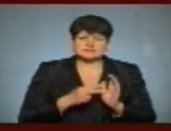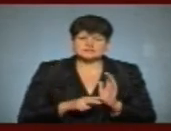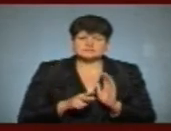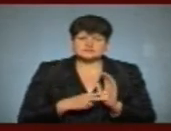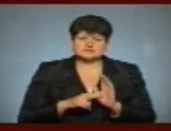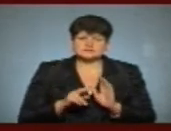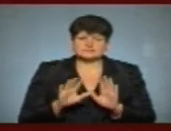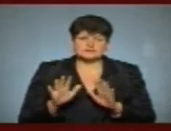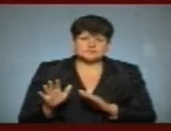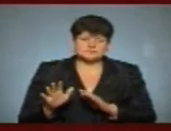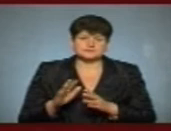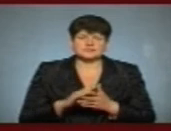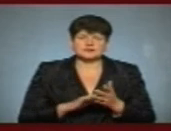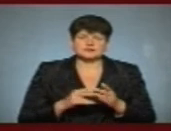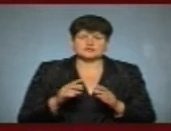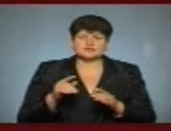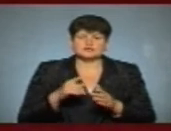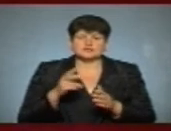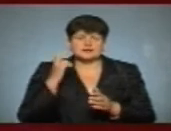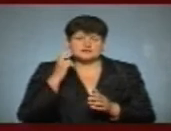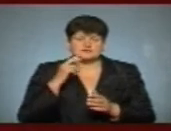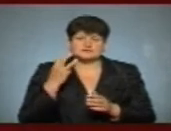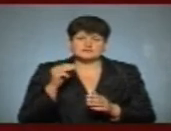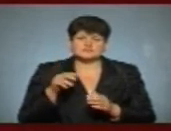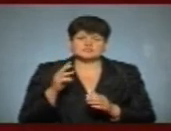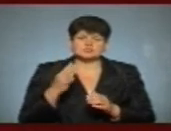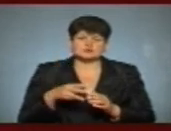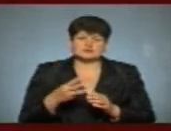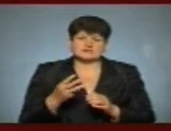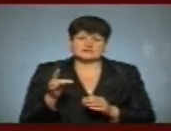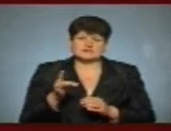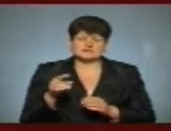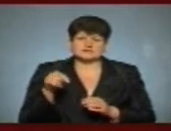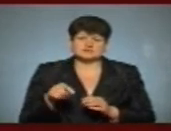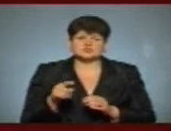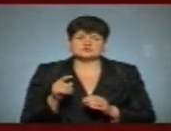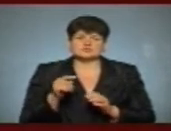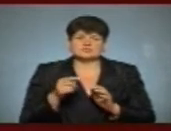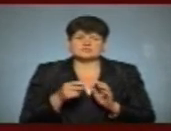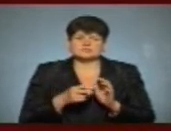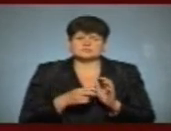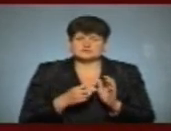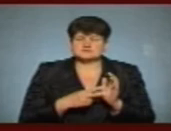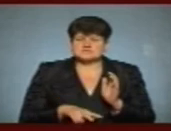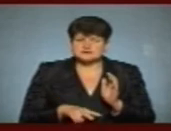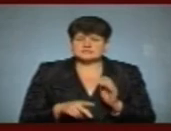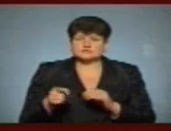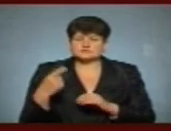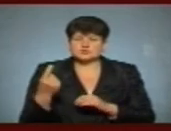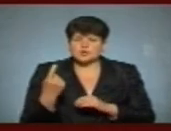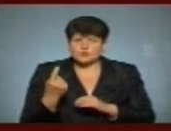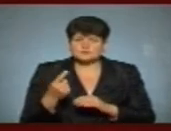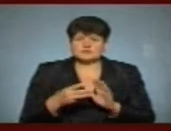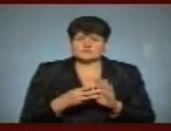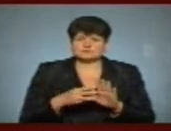3377 випадків. Далі йде місто Київ – 3043 і Рівненська область – 1770. Тернопільщина сьогодні на